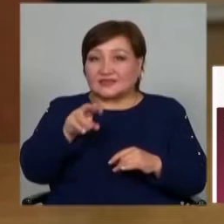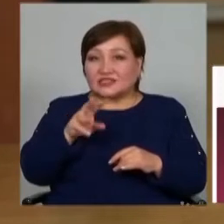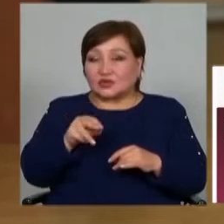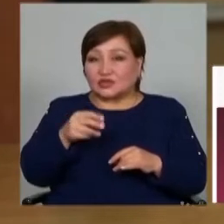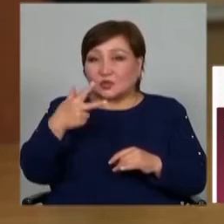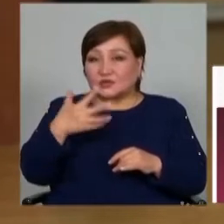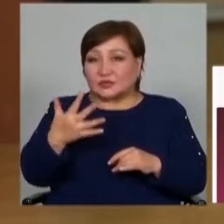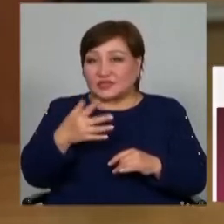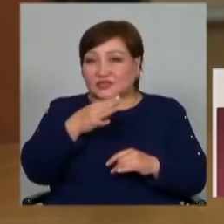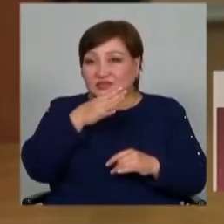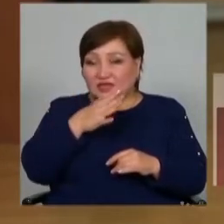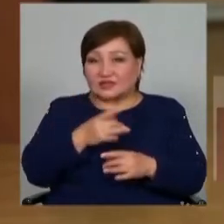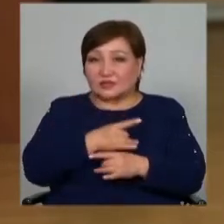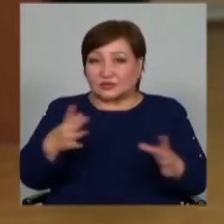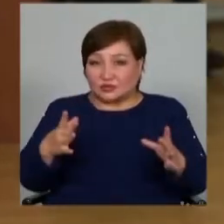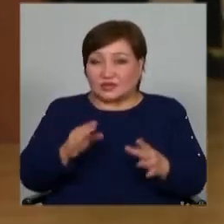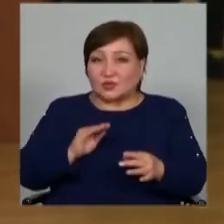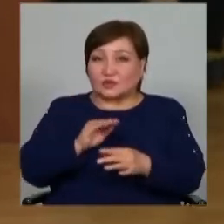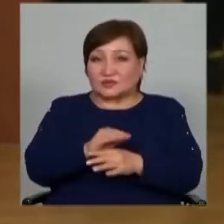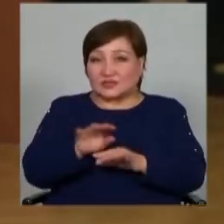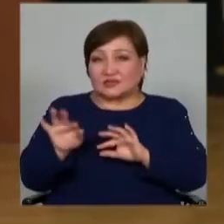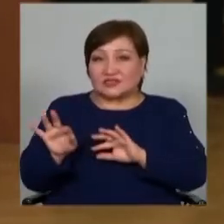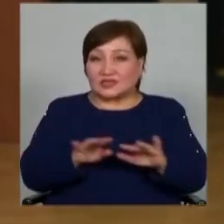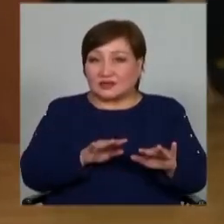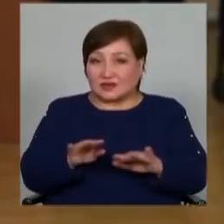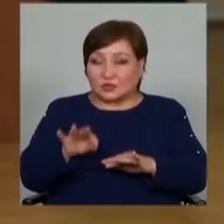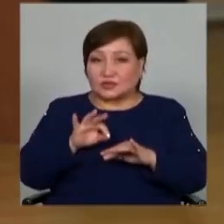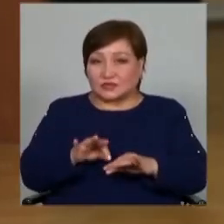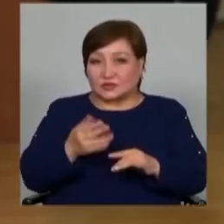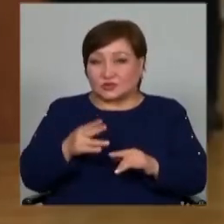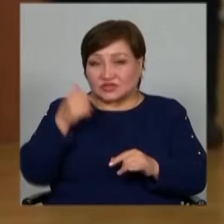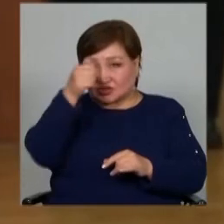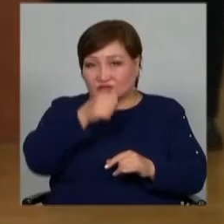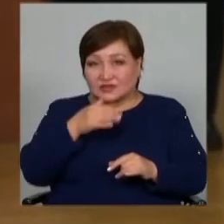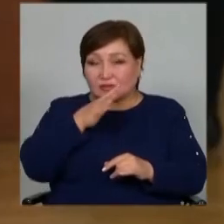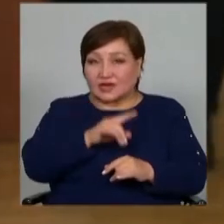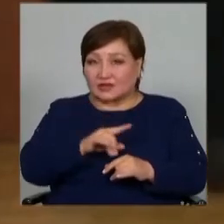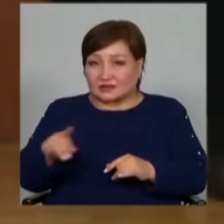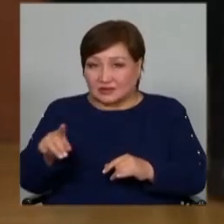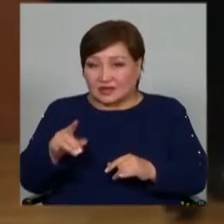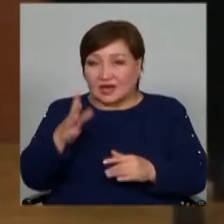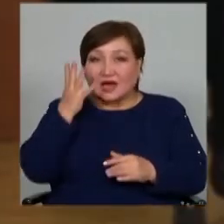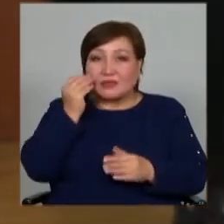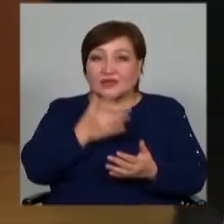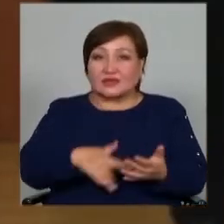мерейтойына орайластырылып өткізіліп жатқан шаралар. Осы жоба барысында Алматы қаласында